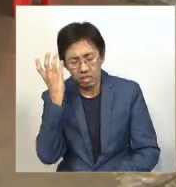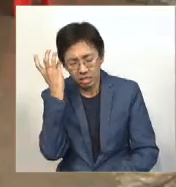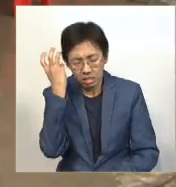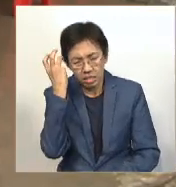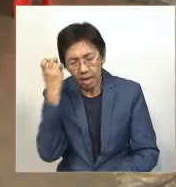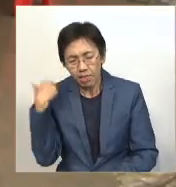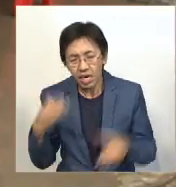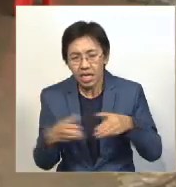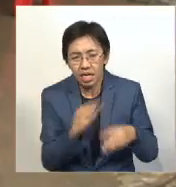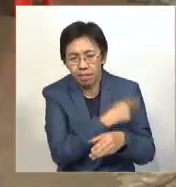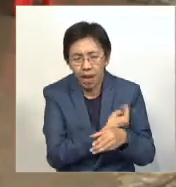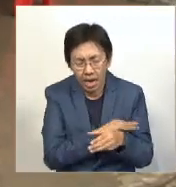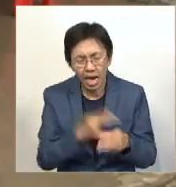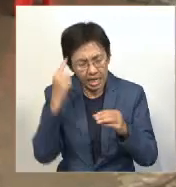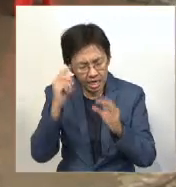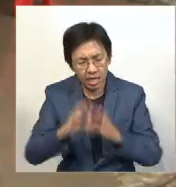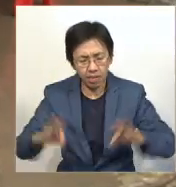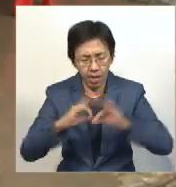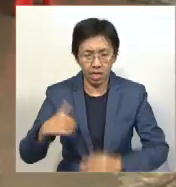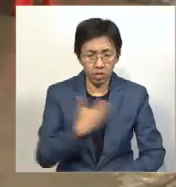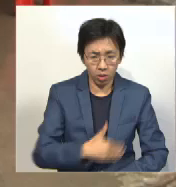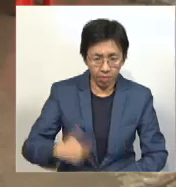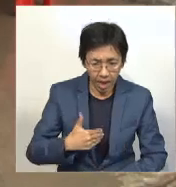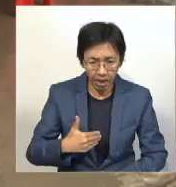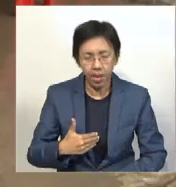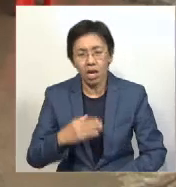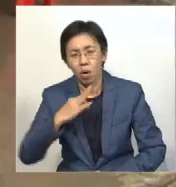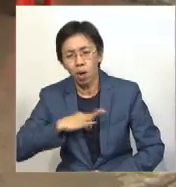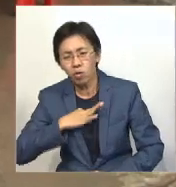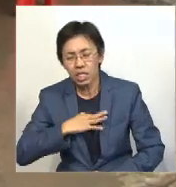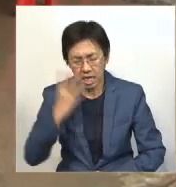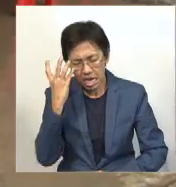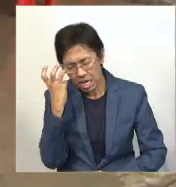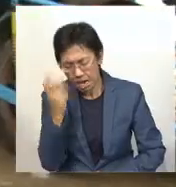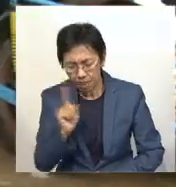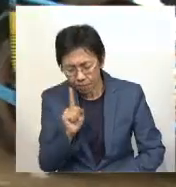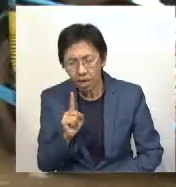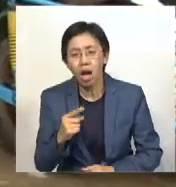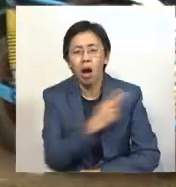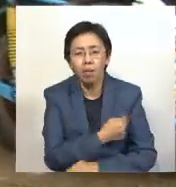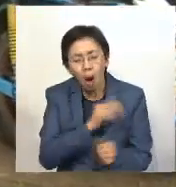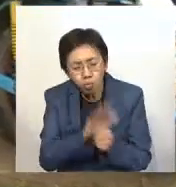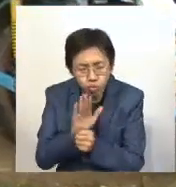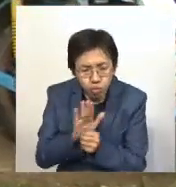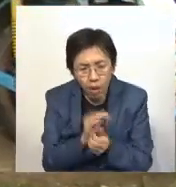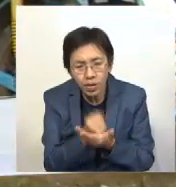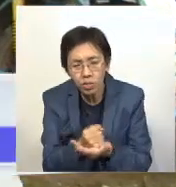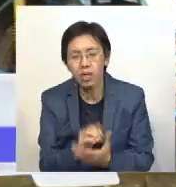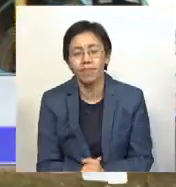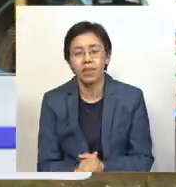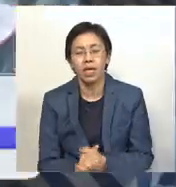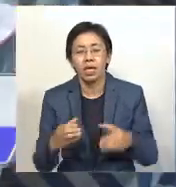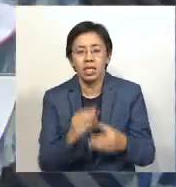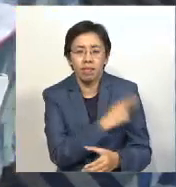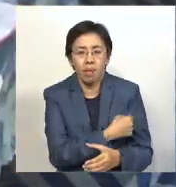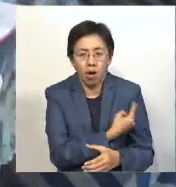ที่ทางทีมแพทย์นะคะได้ให้ความสำคัญค่ะลงพื้นที่สำรวจเพื่อเยียวยาชาวบ้านค่ะทีมแพทย์จากโรงพยาบาลบ้าน